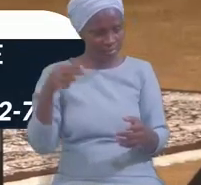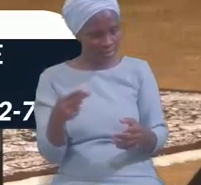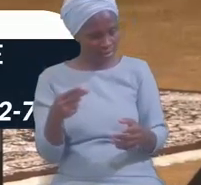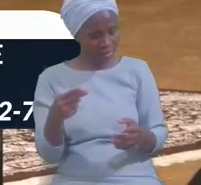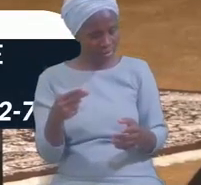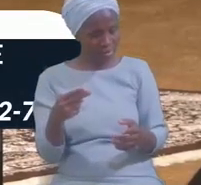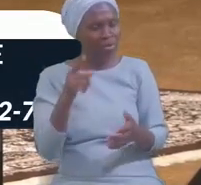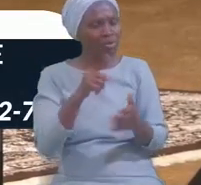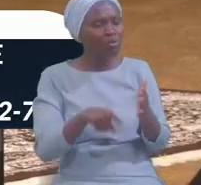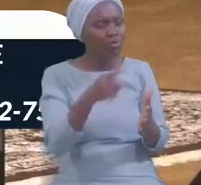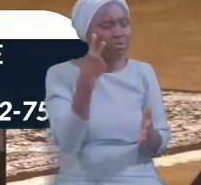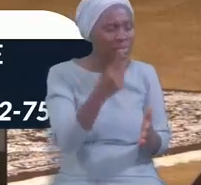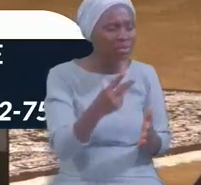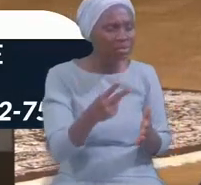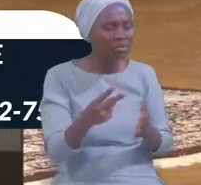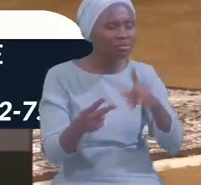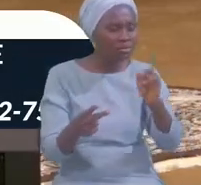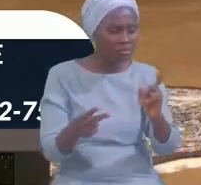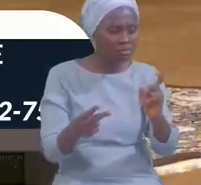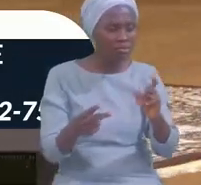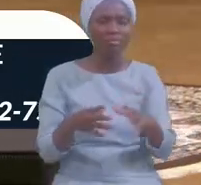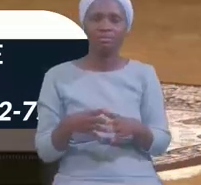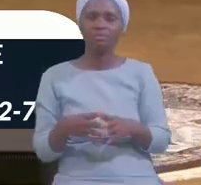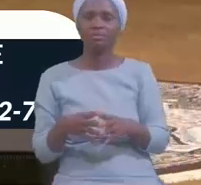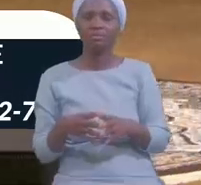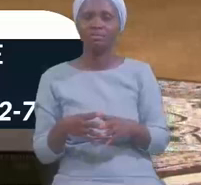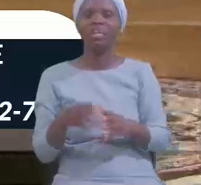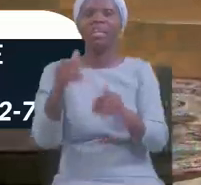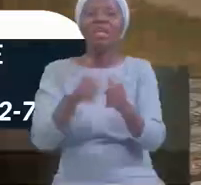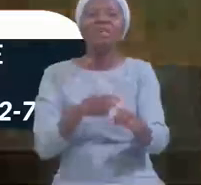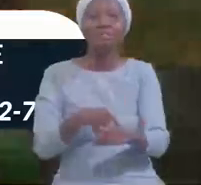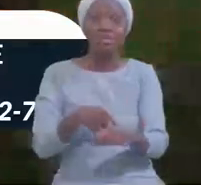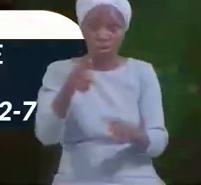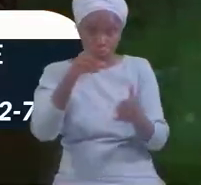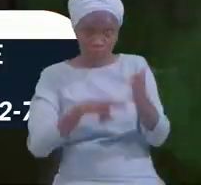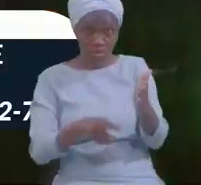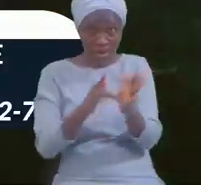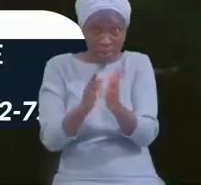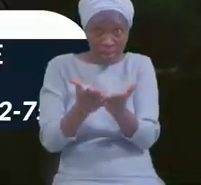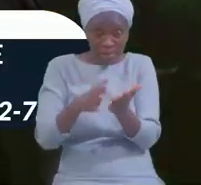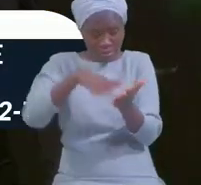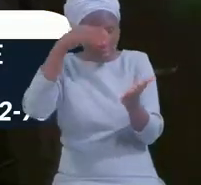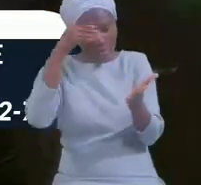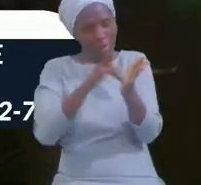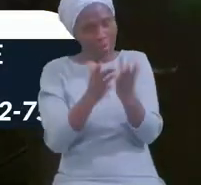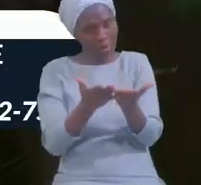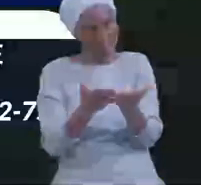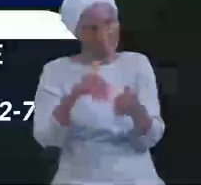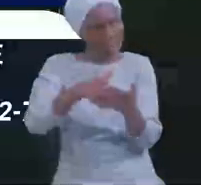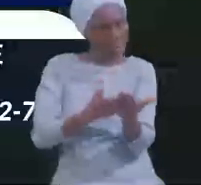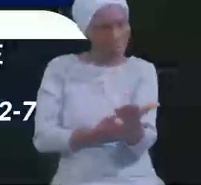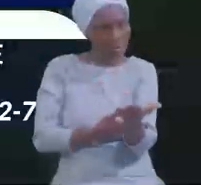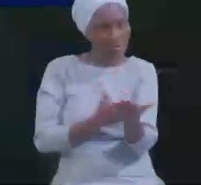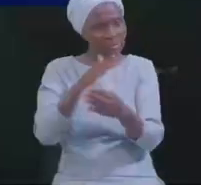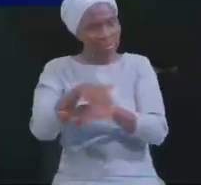Jérémie, que vois-tu? Toutes les fois que vous lisez la parole le matin, que vois-tu